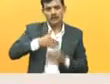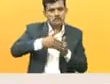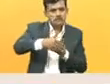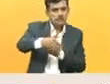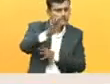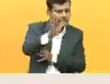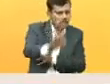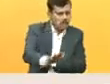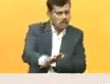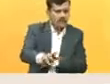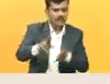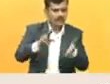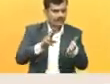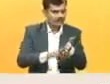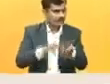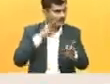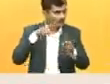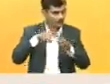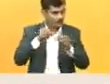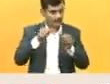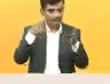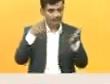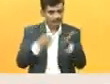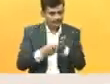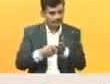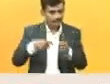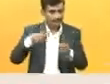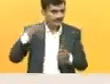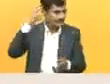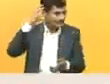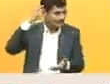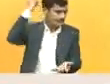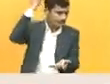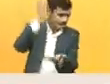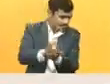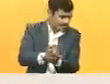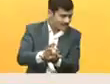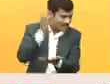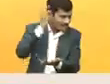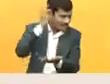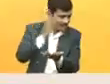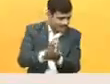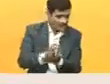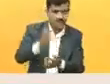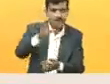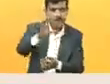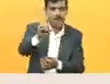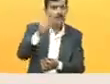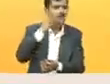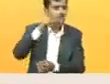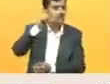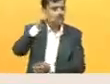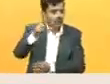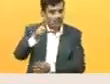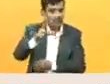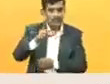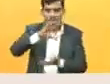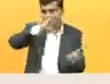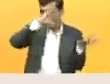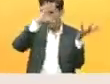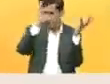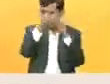में निकोबार का वर्जिन कोकोनट ऑयल दुनिया भर में धूम मचाने वाला